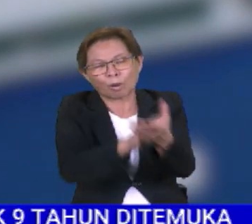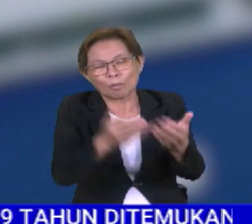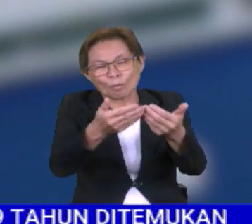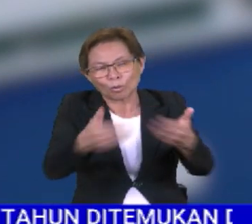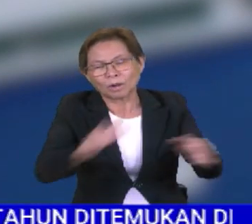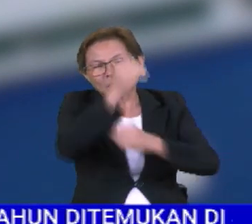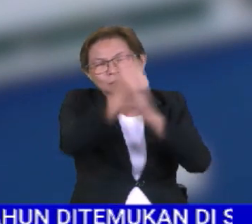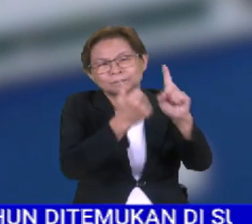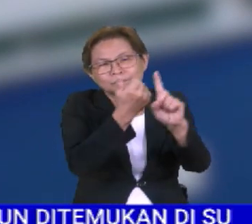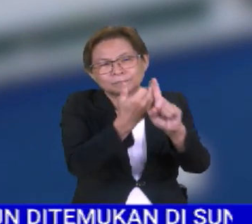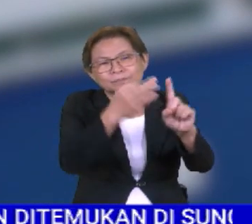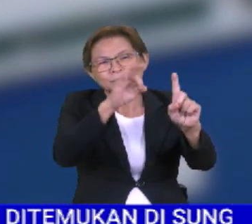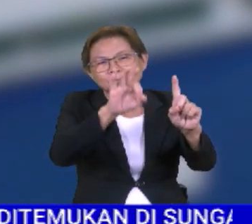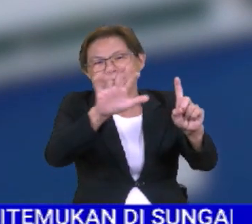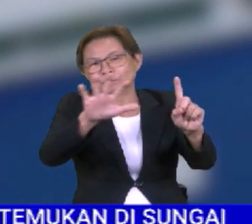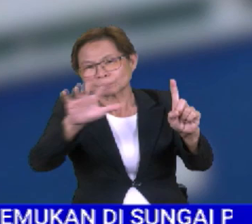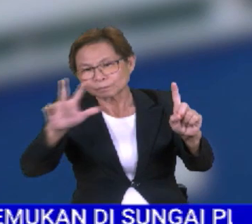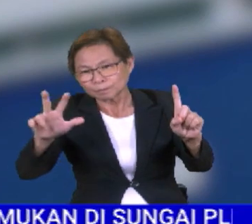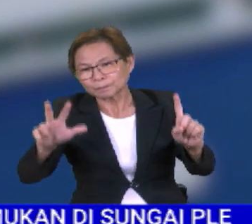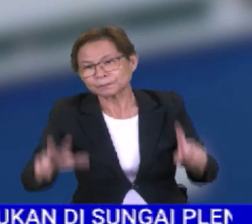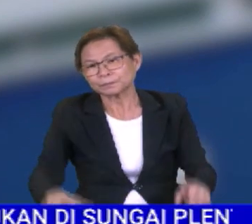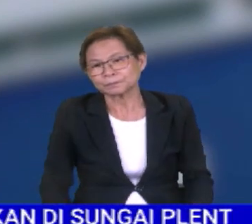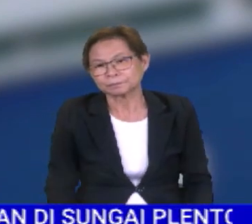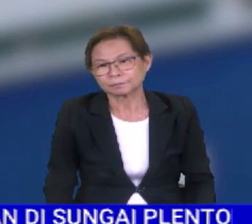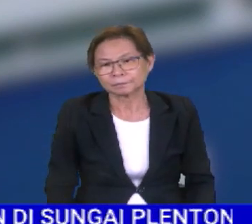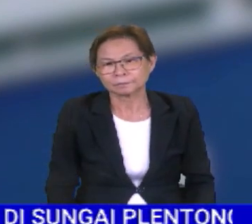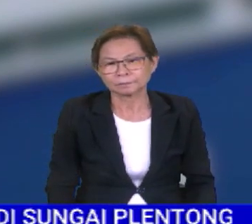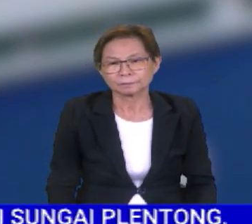Basel hai hai